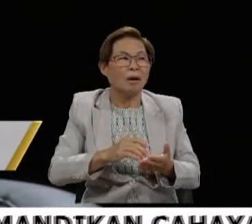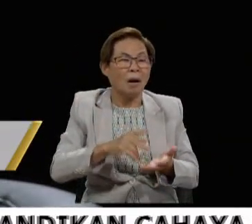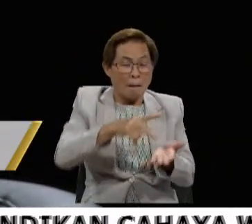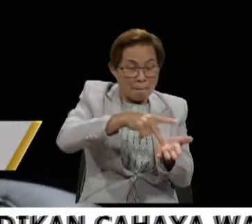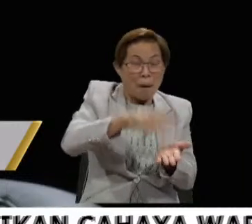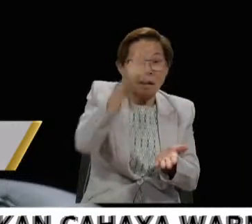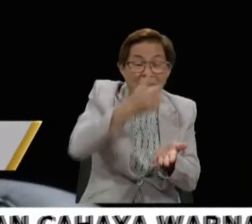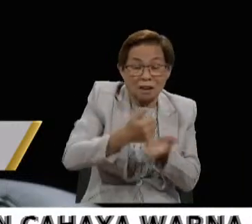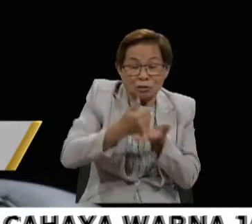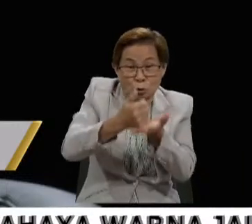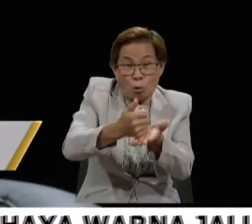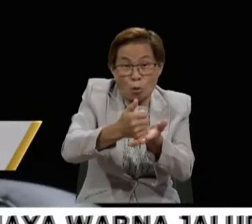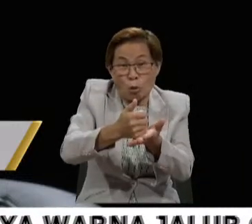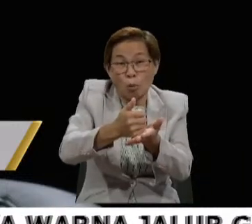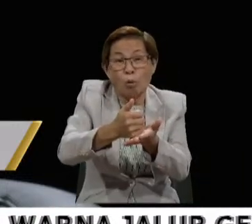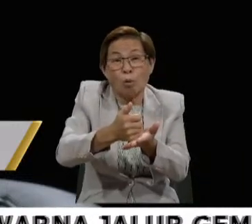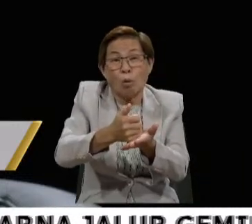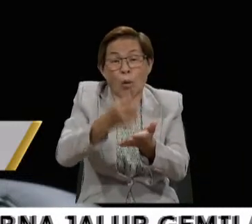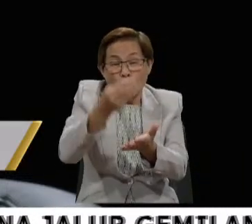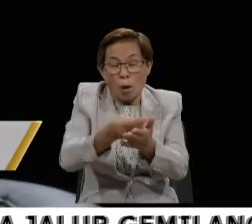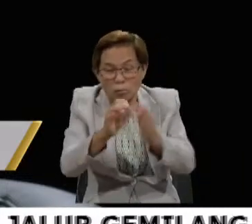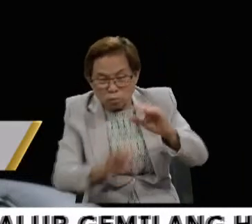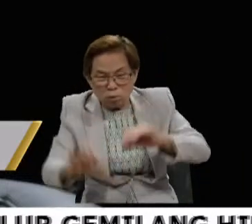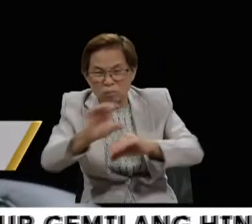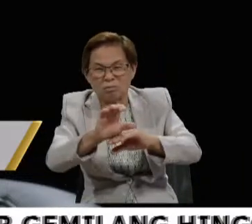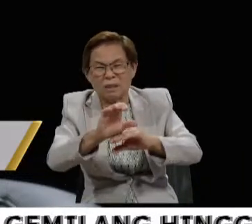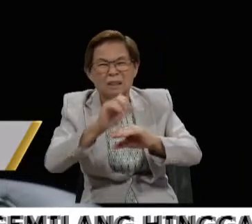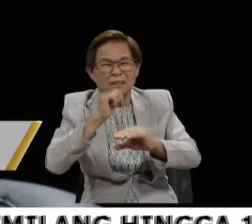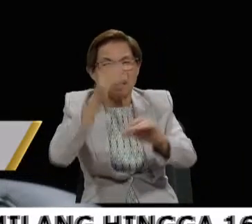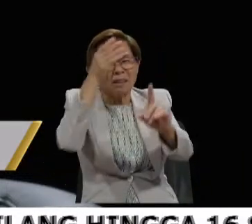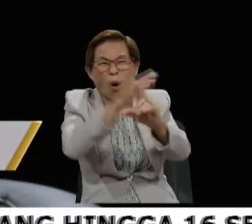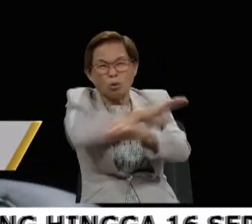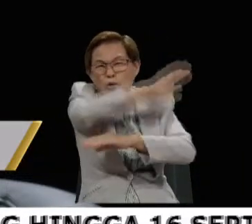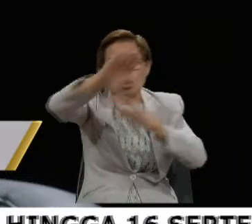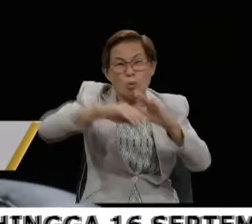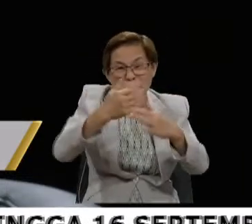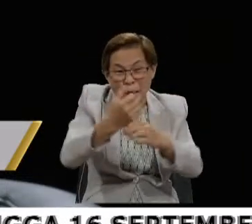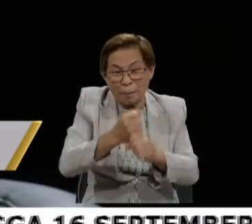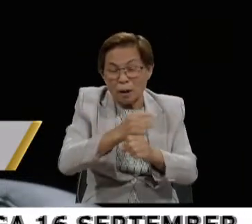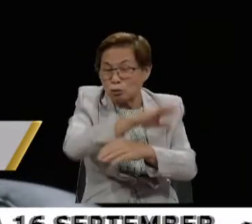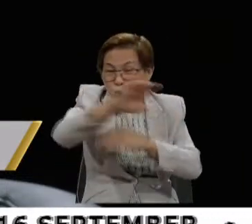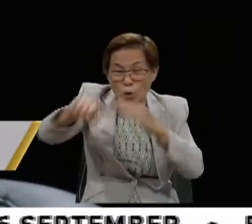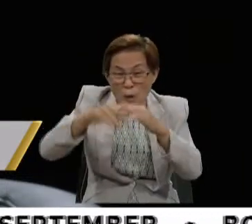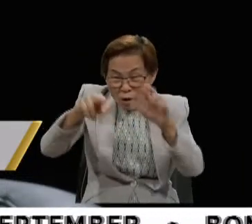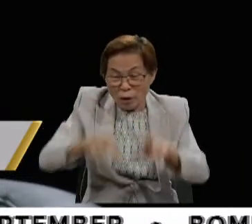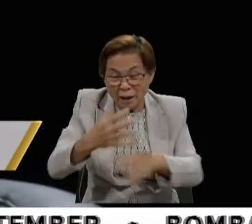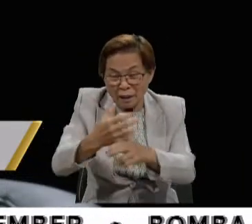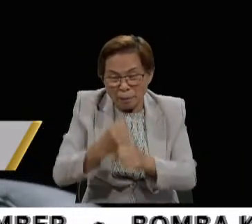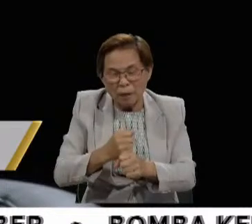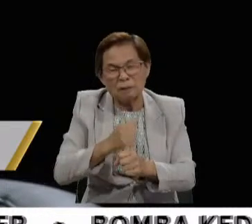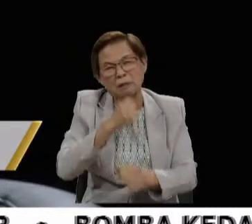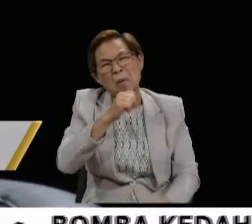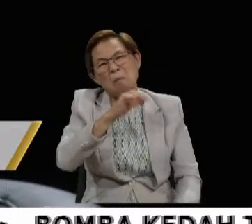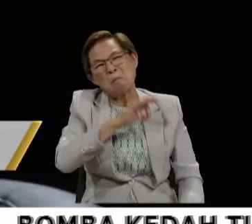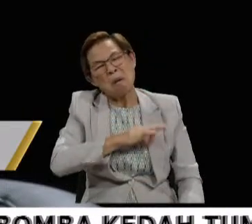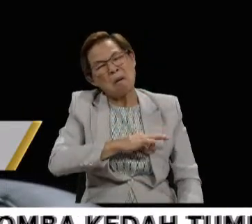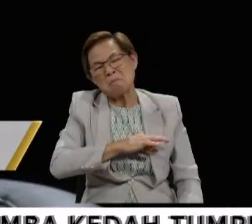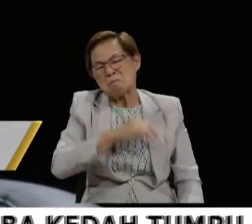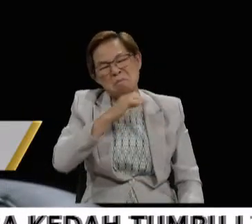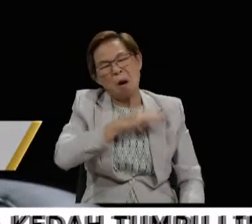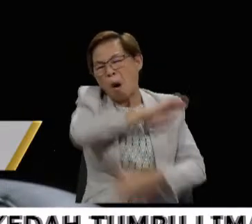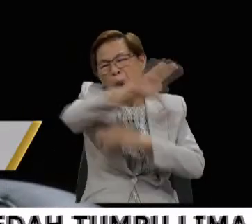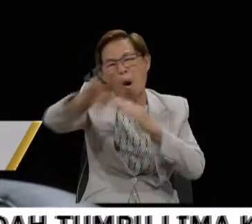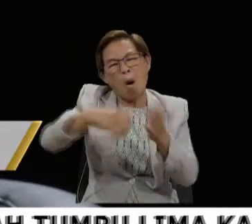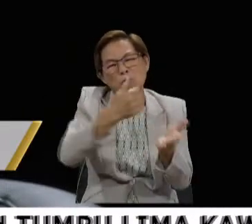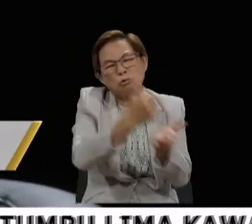bersasar ini dalam jangka Masa panjang akan tidak akan membawa faedah kepada pertubuhan ekonomi